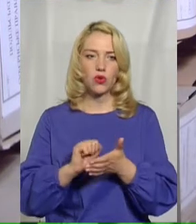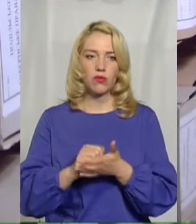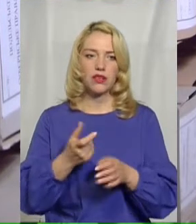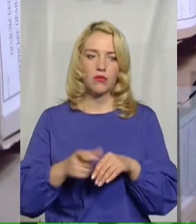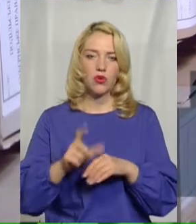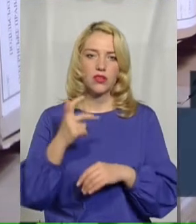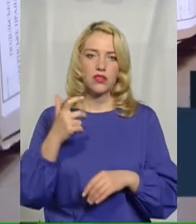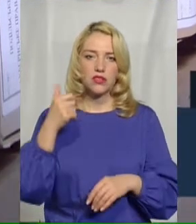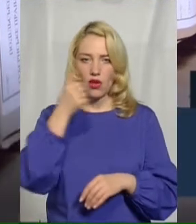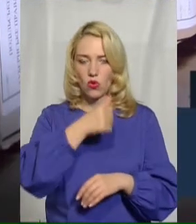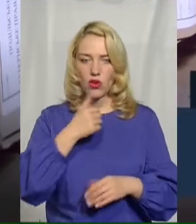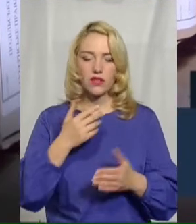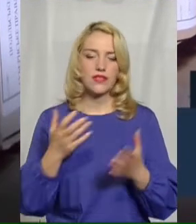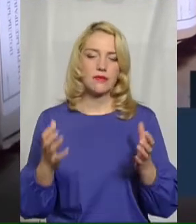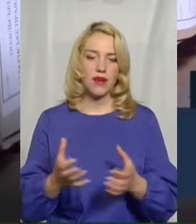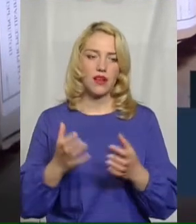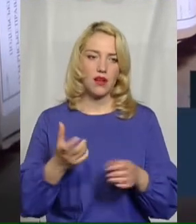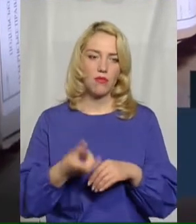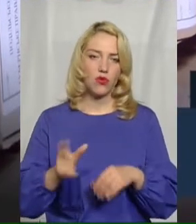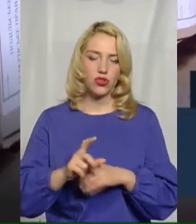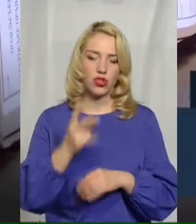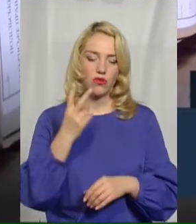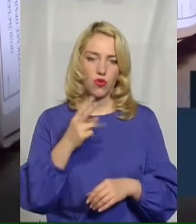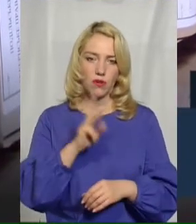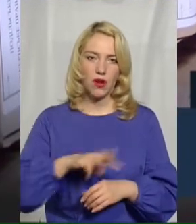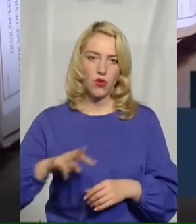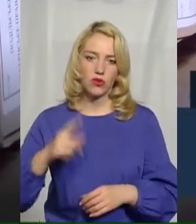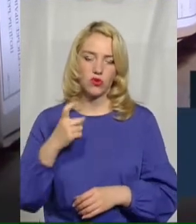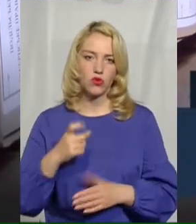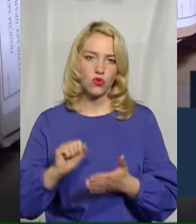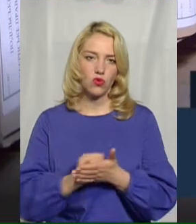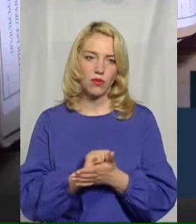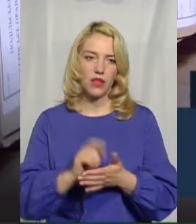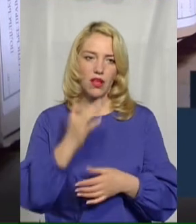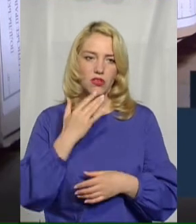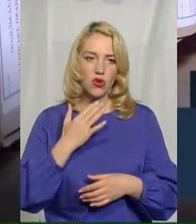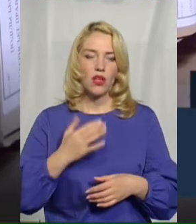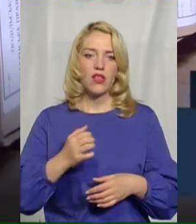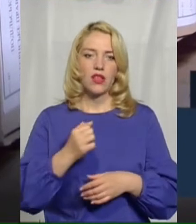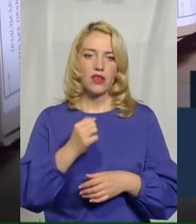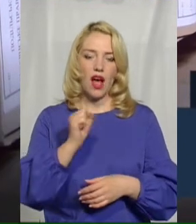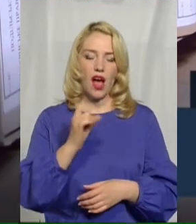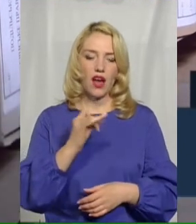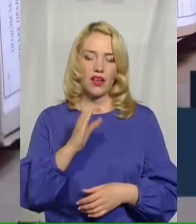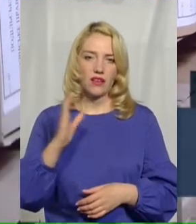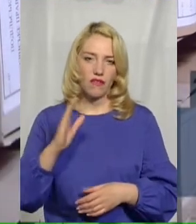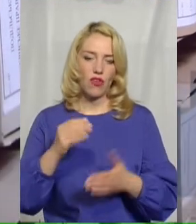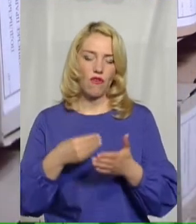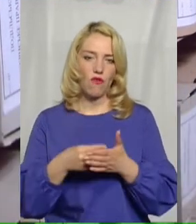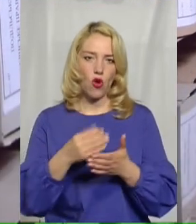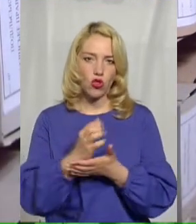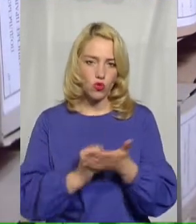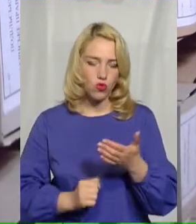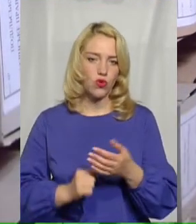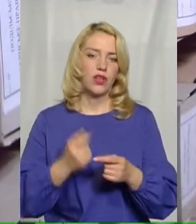ми зберігаємо більше 2 мільйонів справ документів Національного архівного фонду в 2